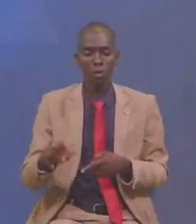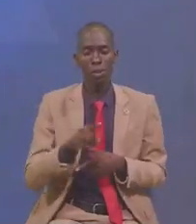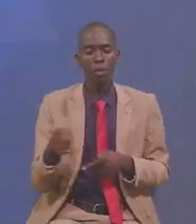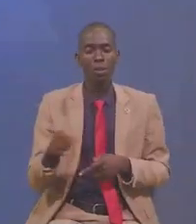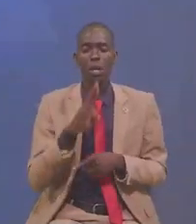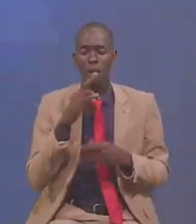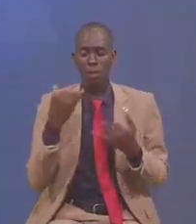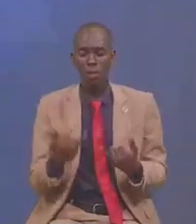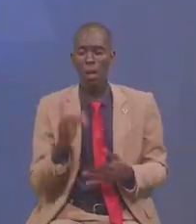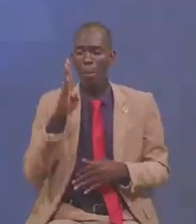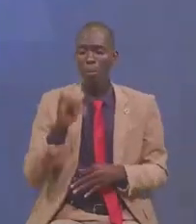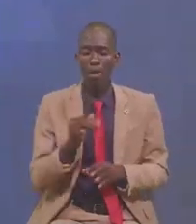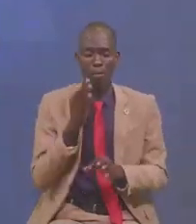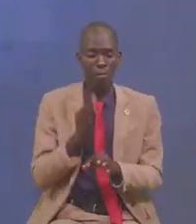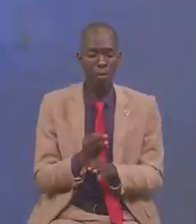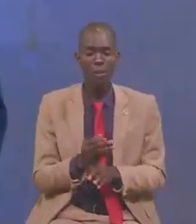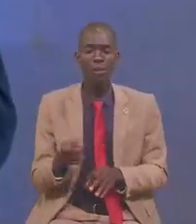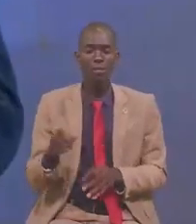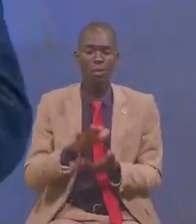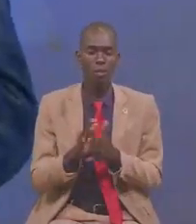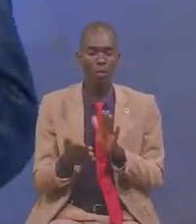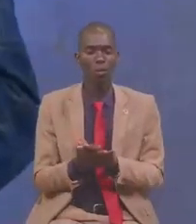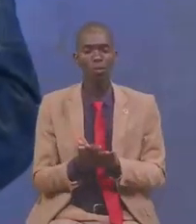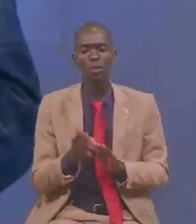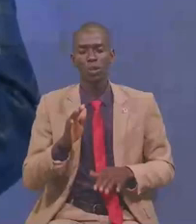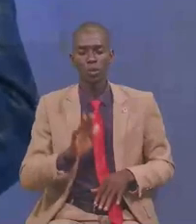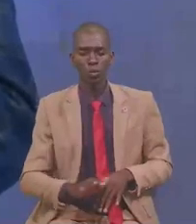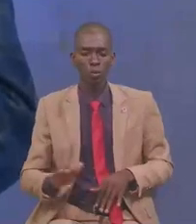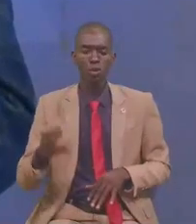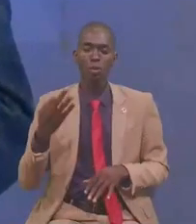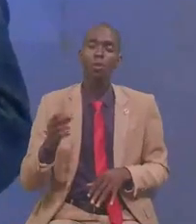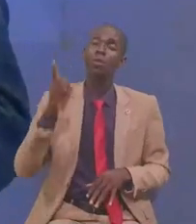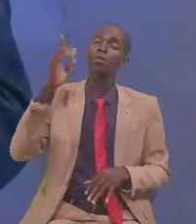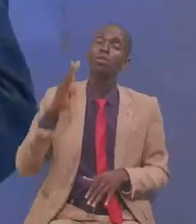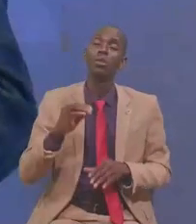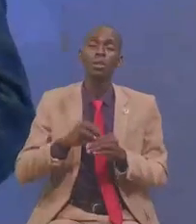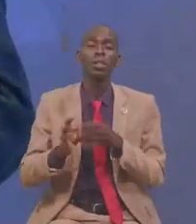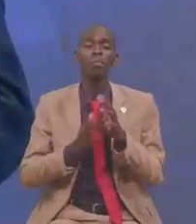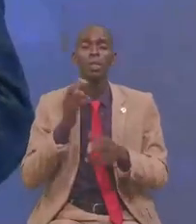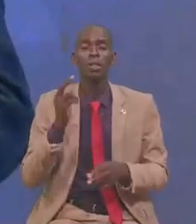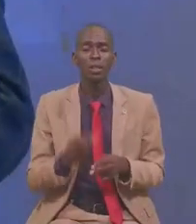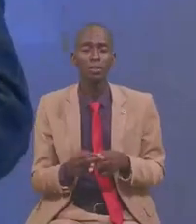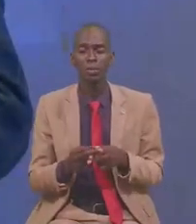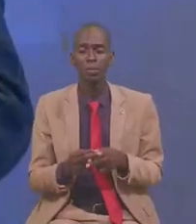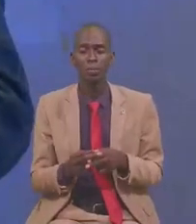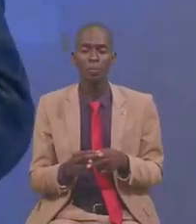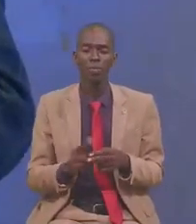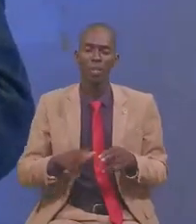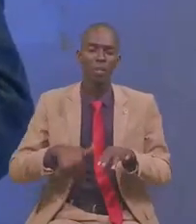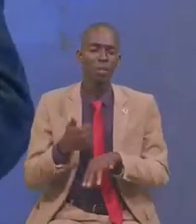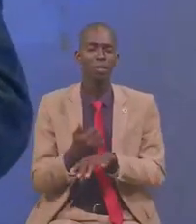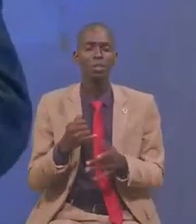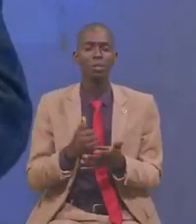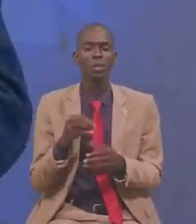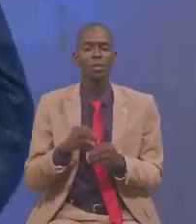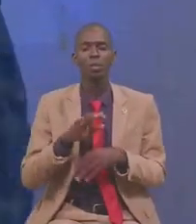arrivé. C'est par la foi maintenant, ils sont devenus enfants de Dieu au nom de Jésus-Christ. Confirme cela dans chaque